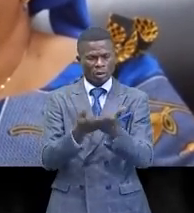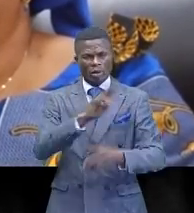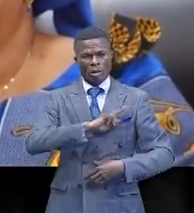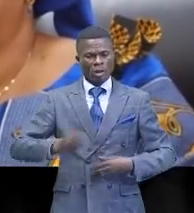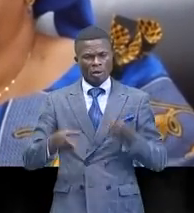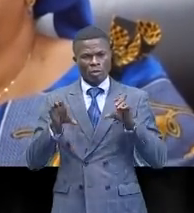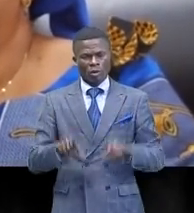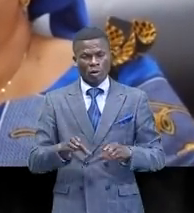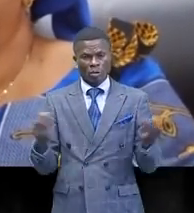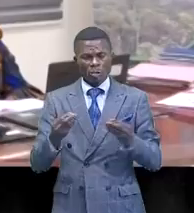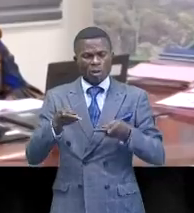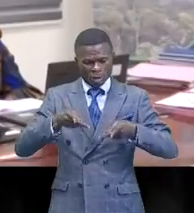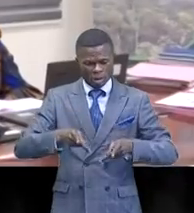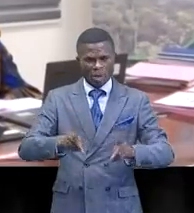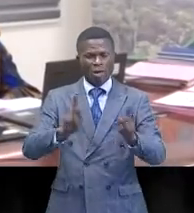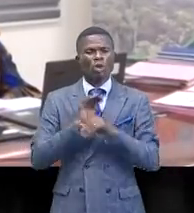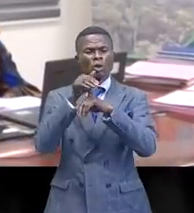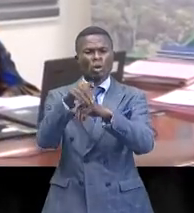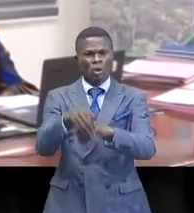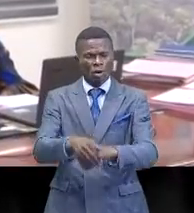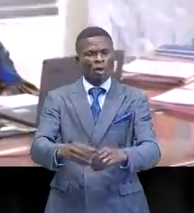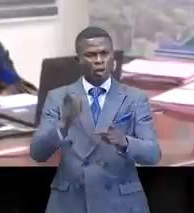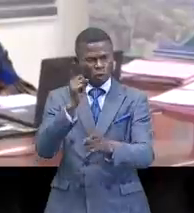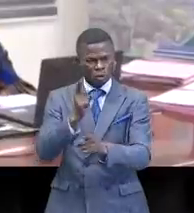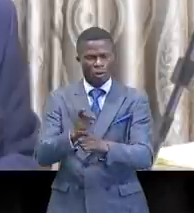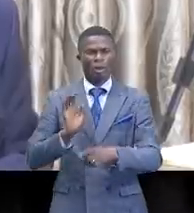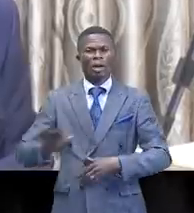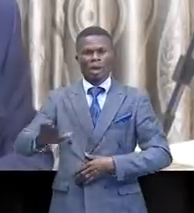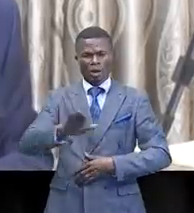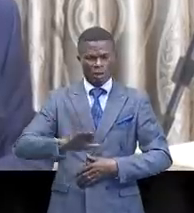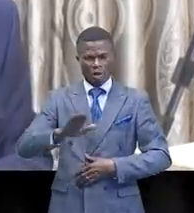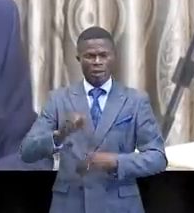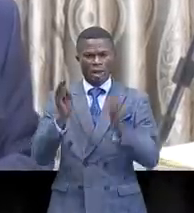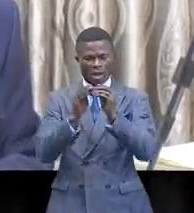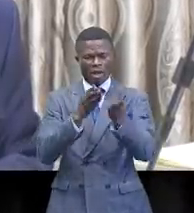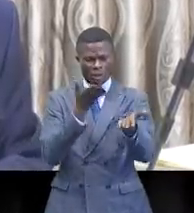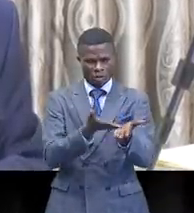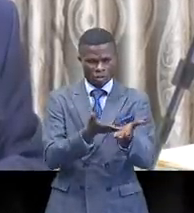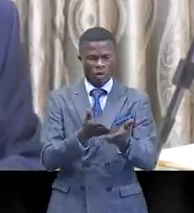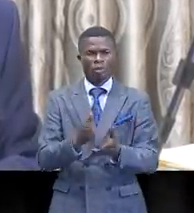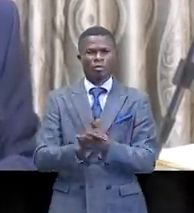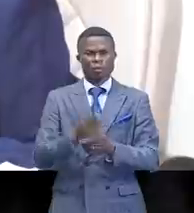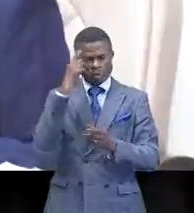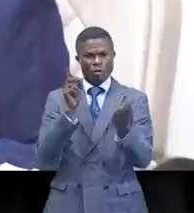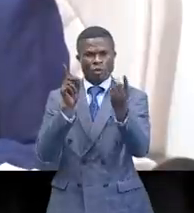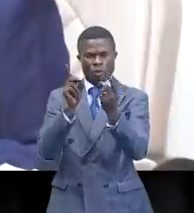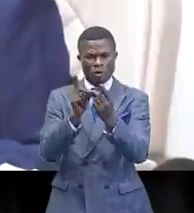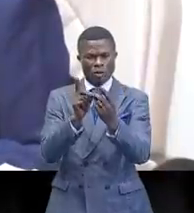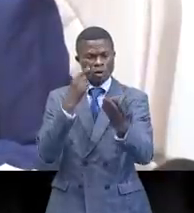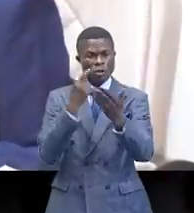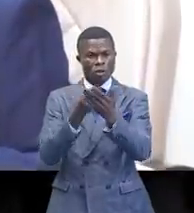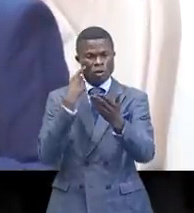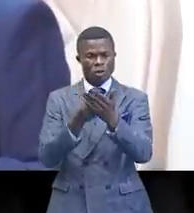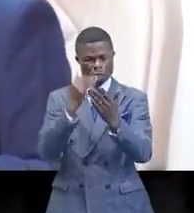RDC afin de permettre une participation effective du pays à ces assises. Pour rencontrer les